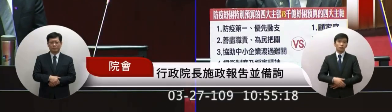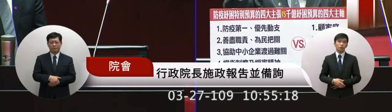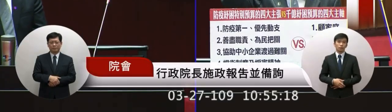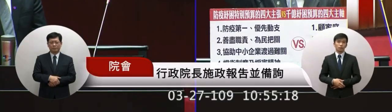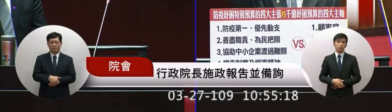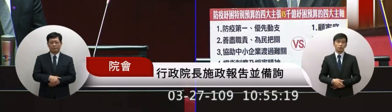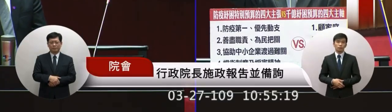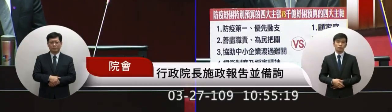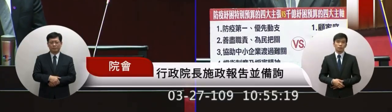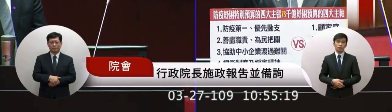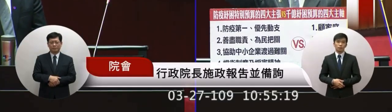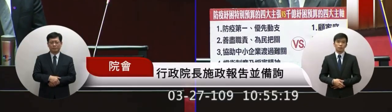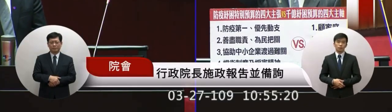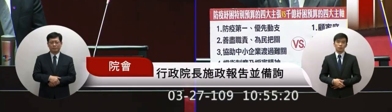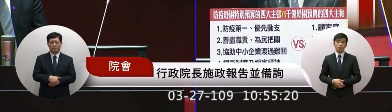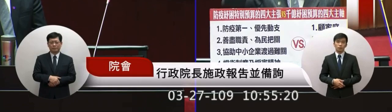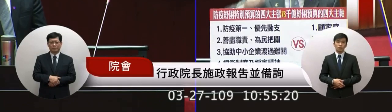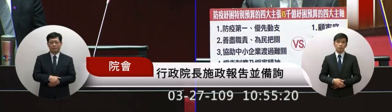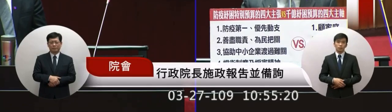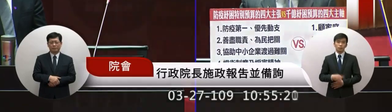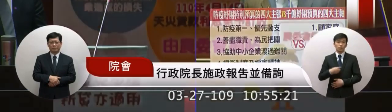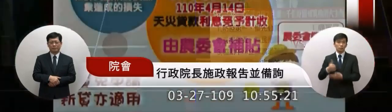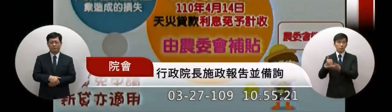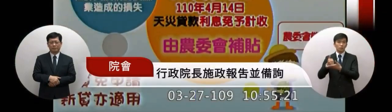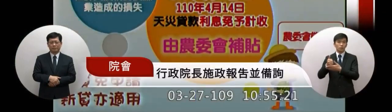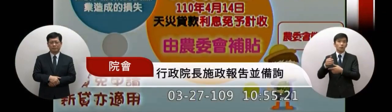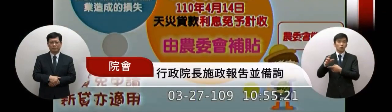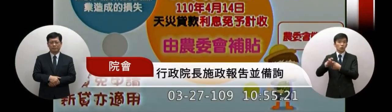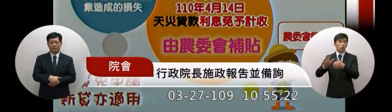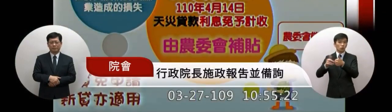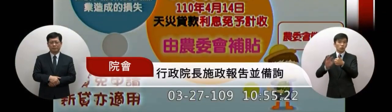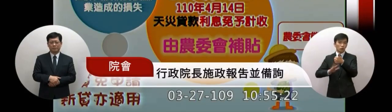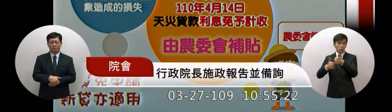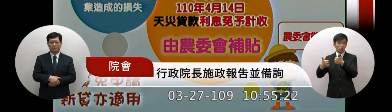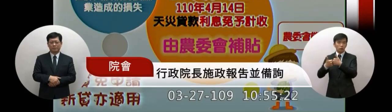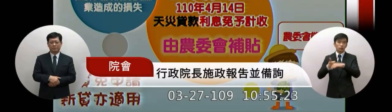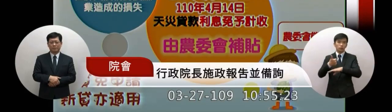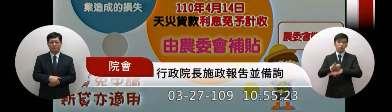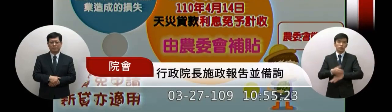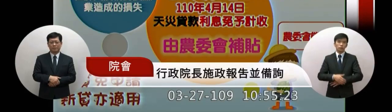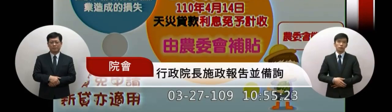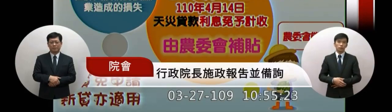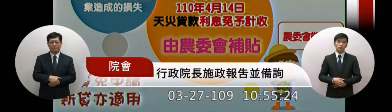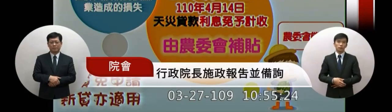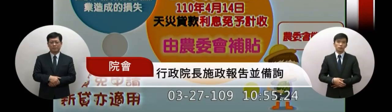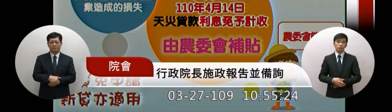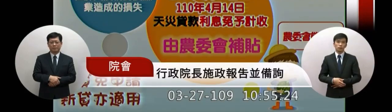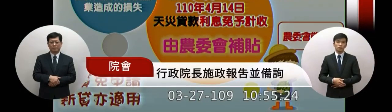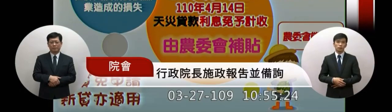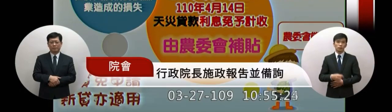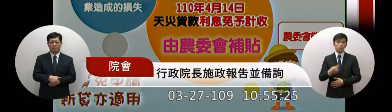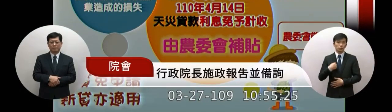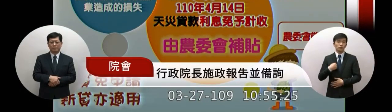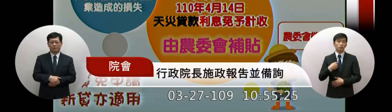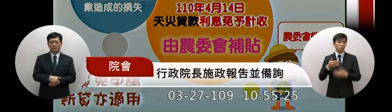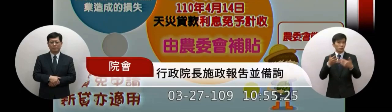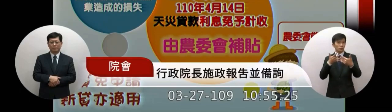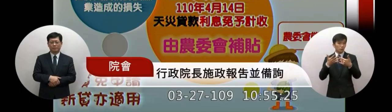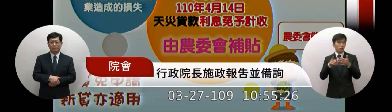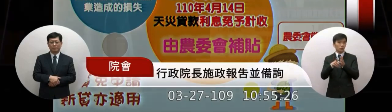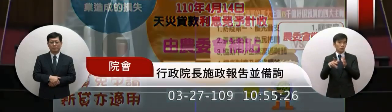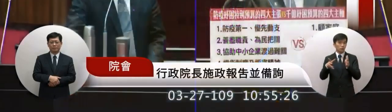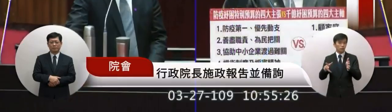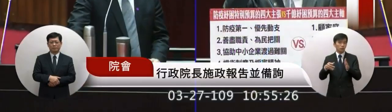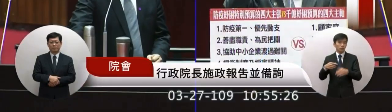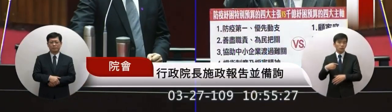再来，我伫经济委员，我们请那个农委会陈主委，伫农委会。在质询的当中，我